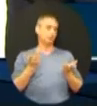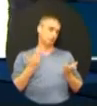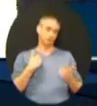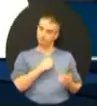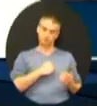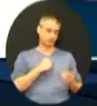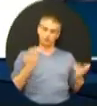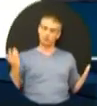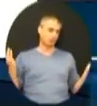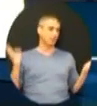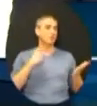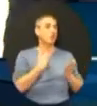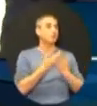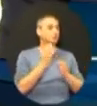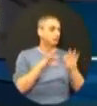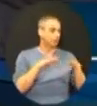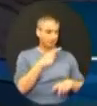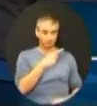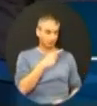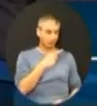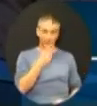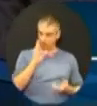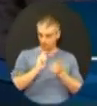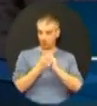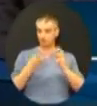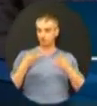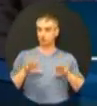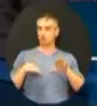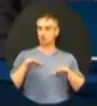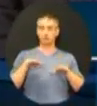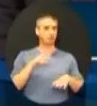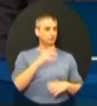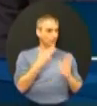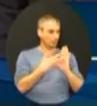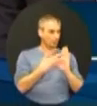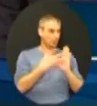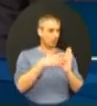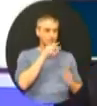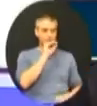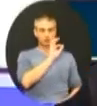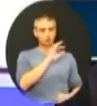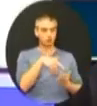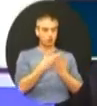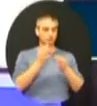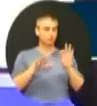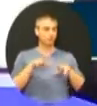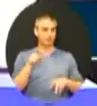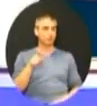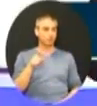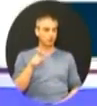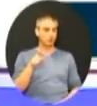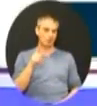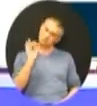נן יועץ המשפטי לממשלה שאג שאגב אם את אם אתה בודק את הטרמינולוגיה של היועץ המשפטי לממשלה